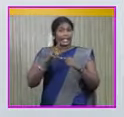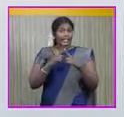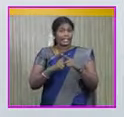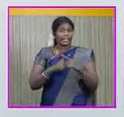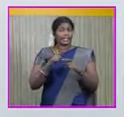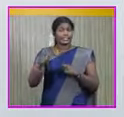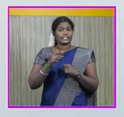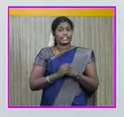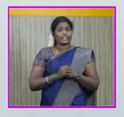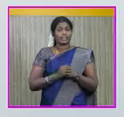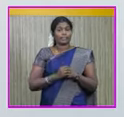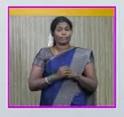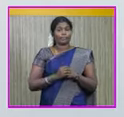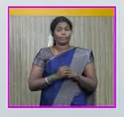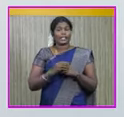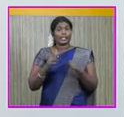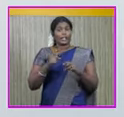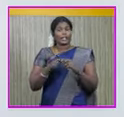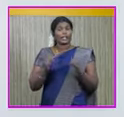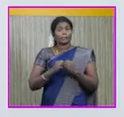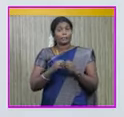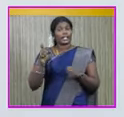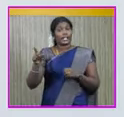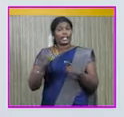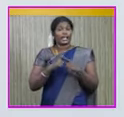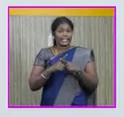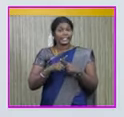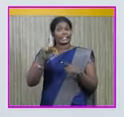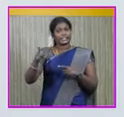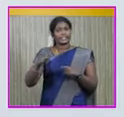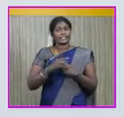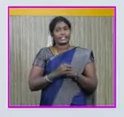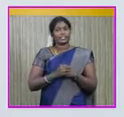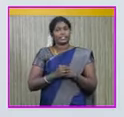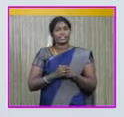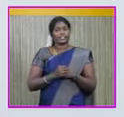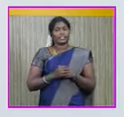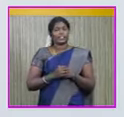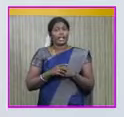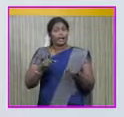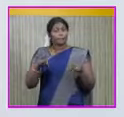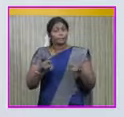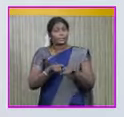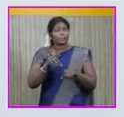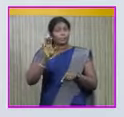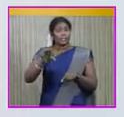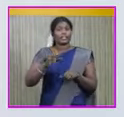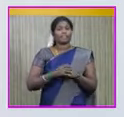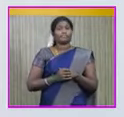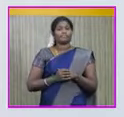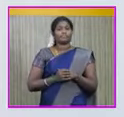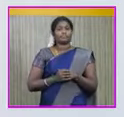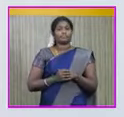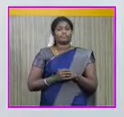மாதிரி ரெண்டாவது முக்கோணத்தில் புள்ளி பியிலையும் அதே எக்ஸ் டிகிரி இருக்குது. அதே போல்